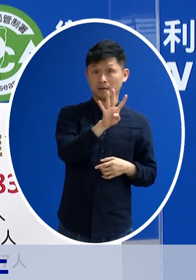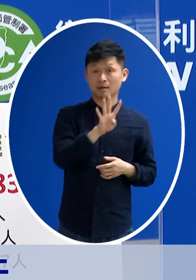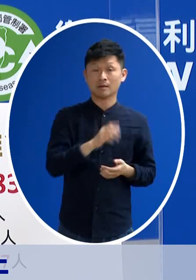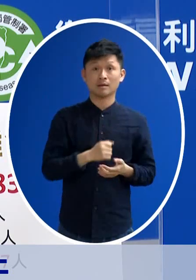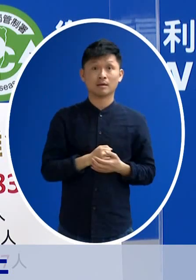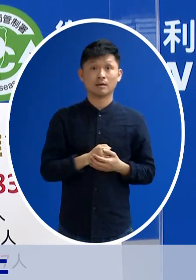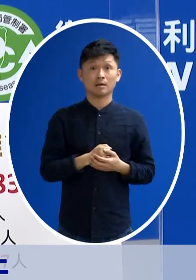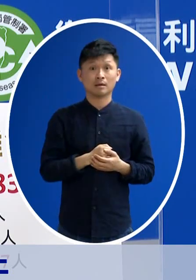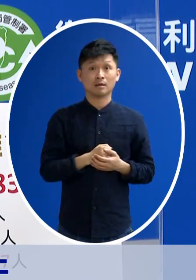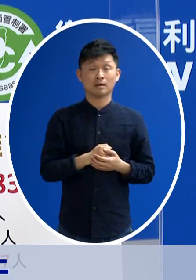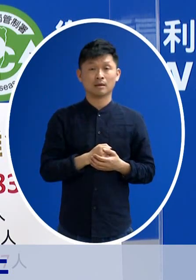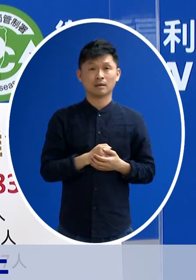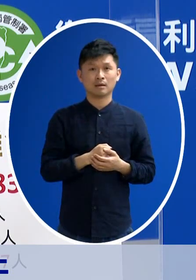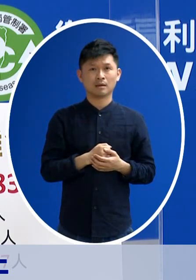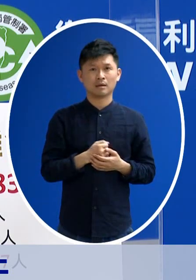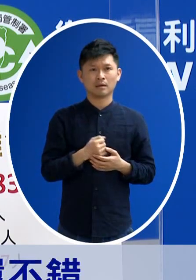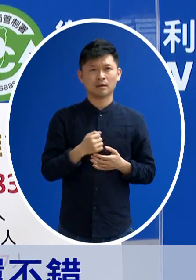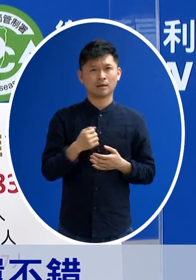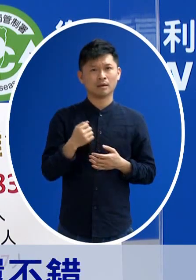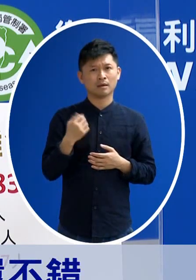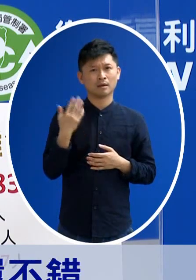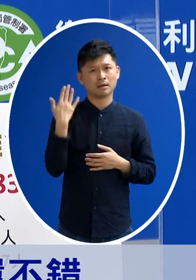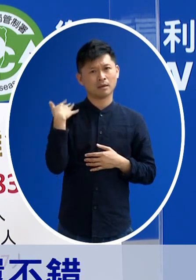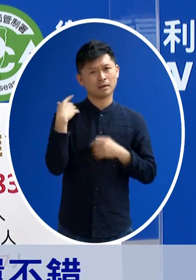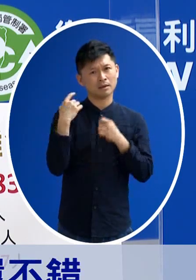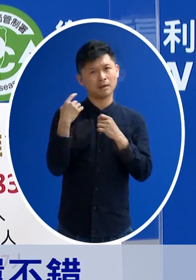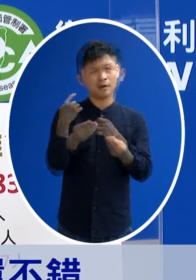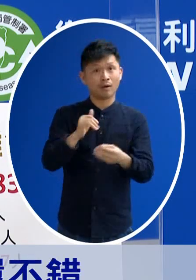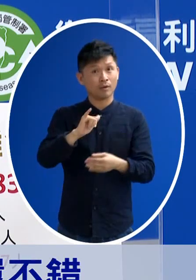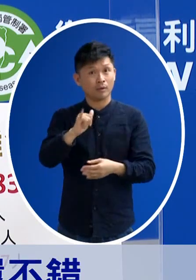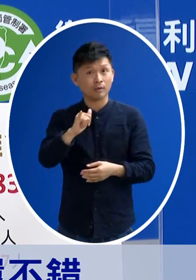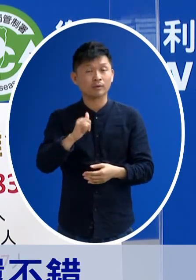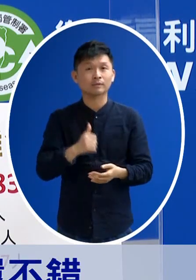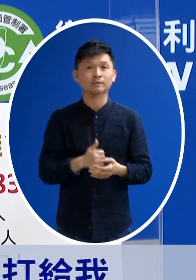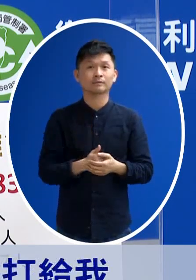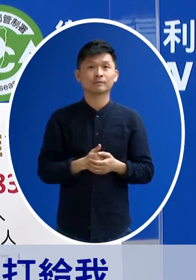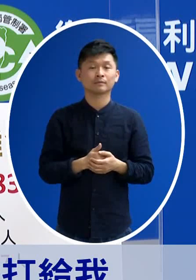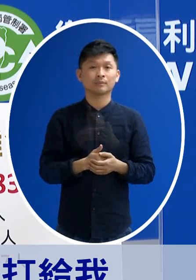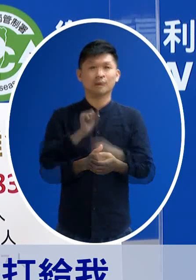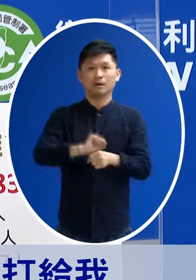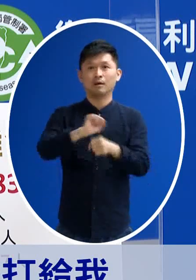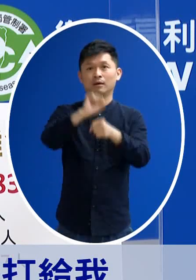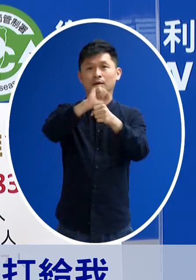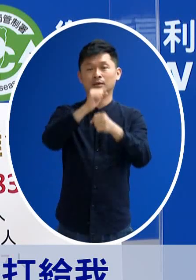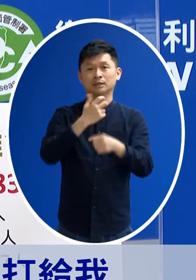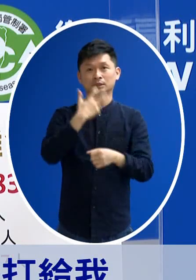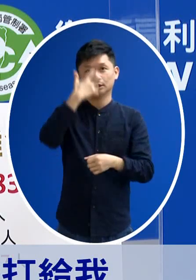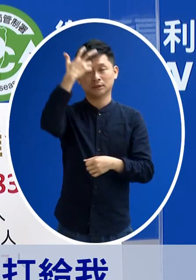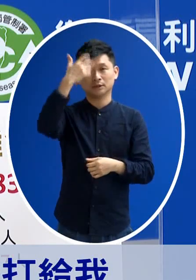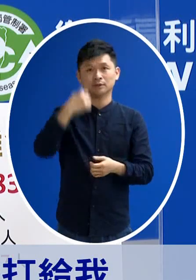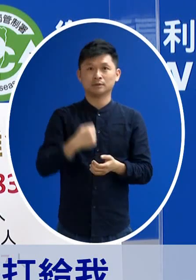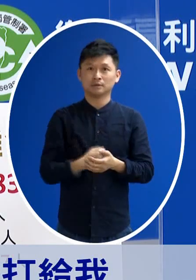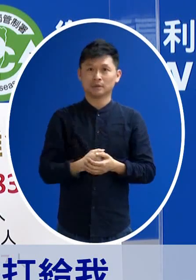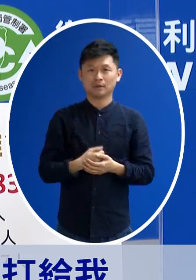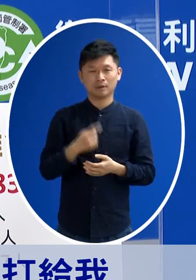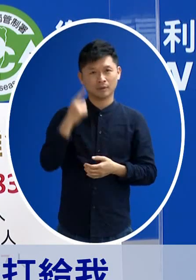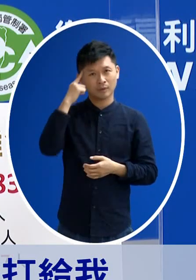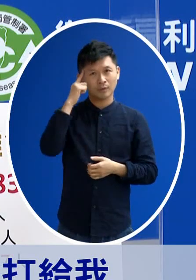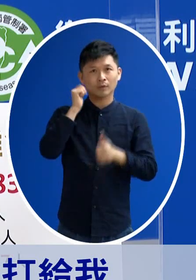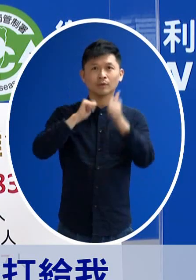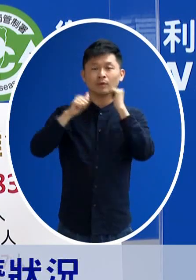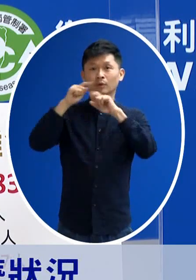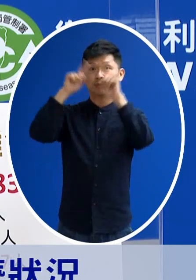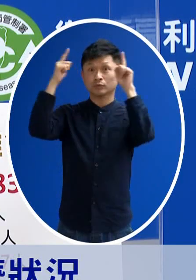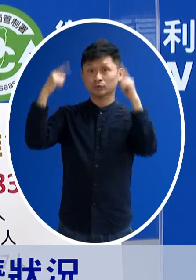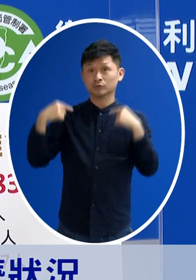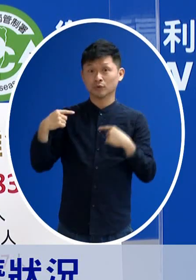好，我们都那几天渐渐好像状况就看起来还不错，就是那一回到家就马上周志豪打给我。周志